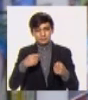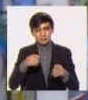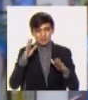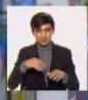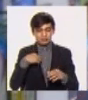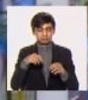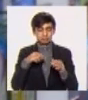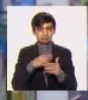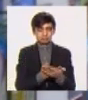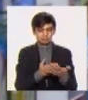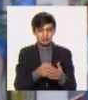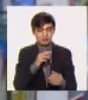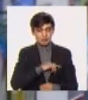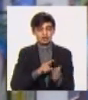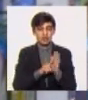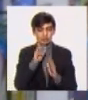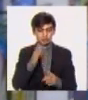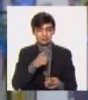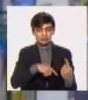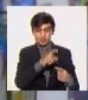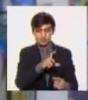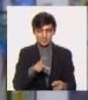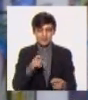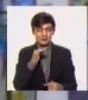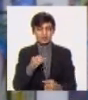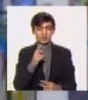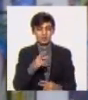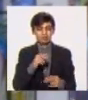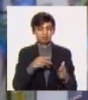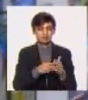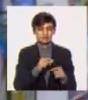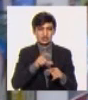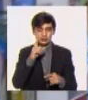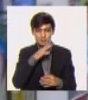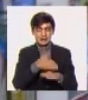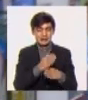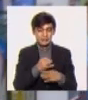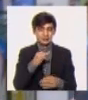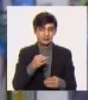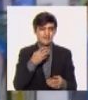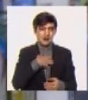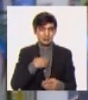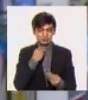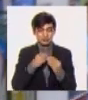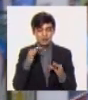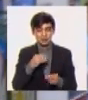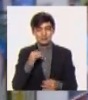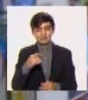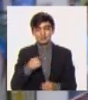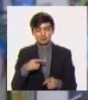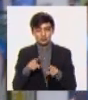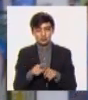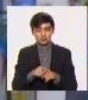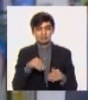Мы проводим разъяснительную работу с предпринимателями о недопущении поднятия цен на хлеб и продукты питания. Со своей стороны мы